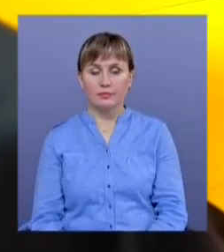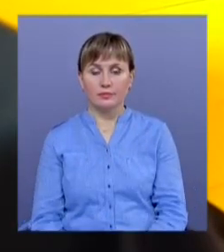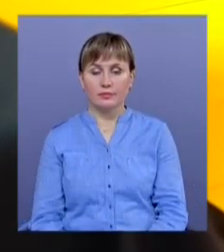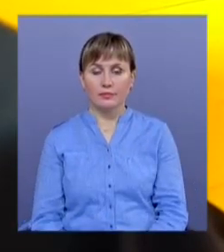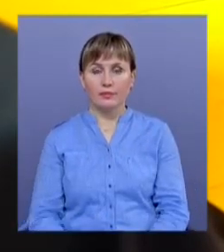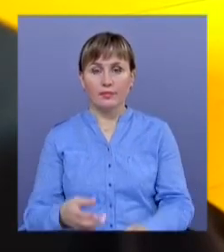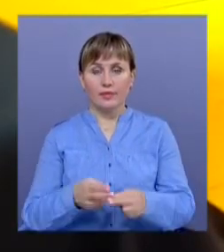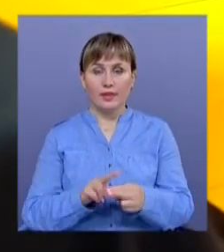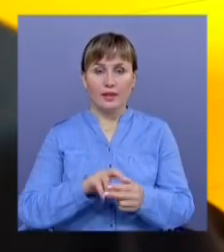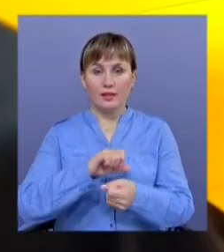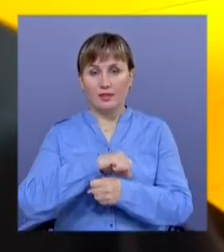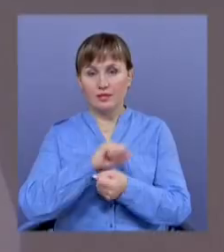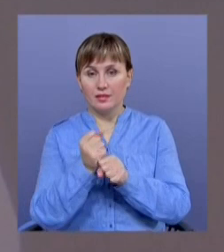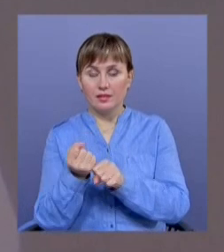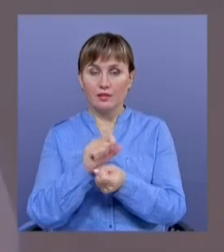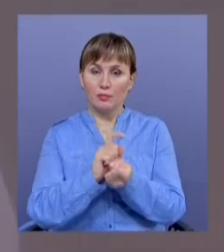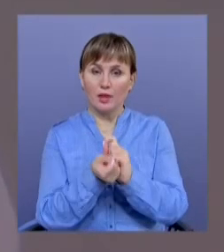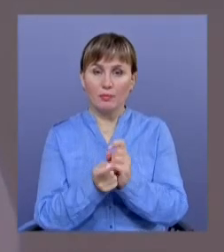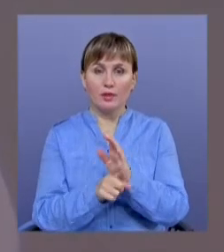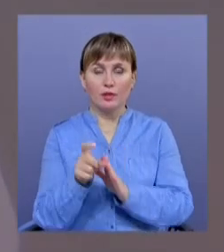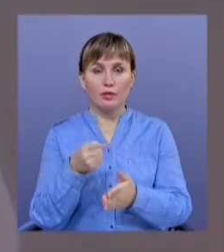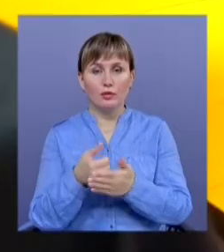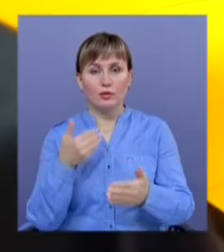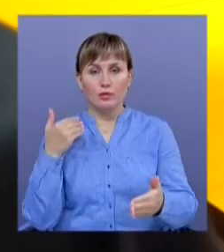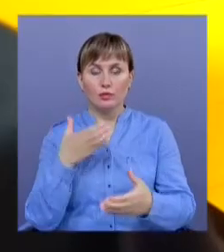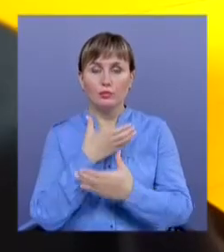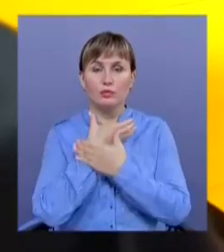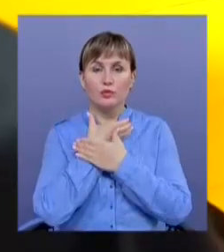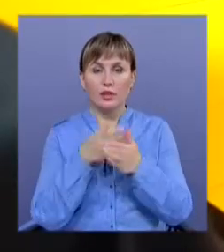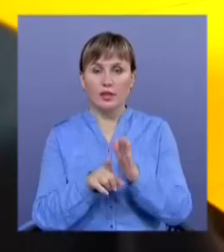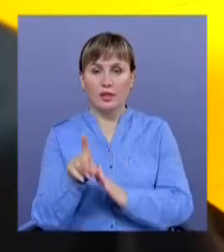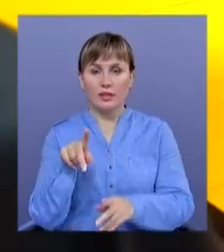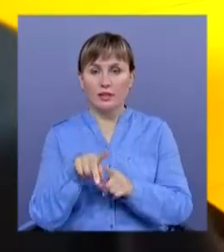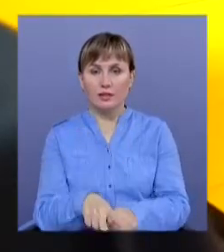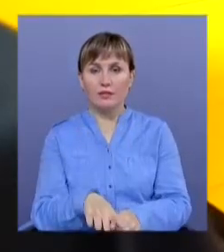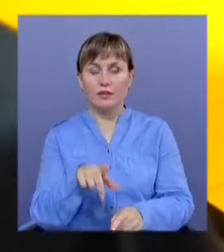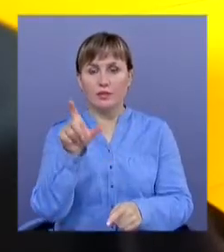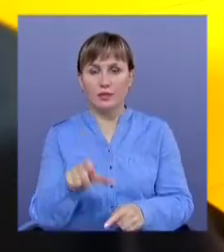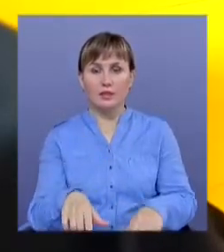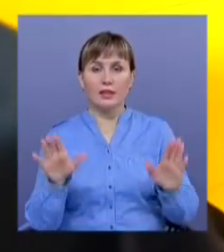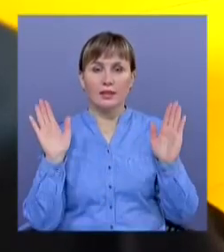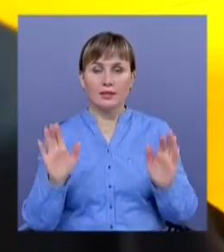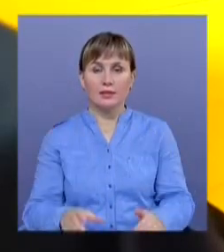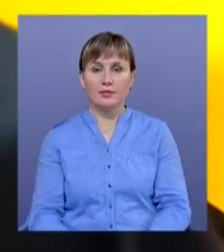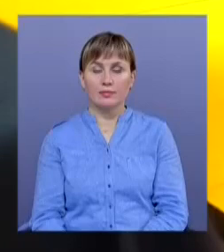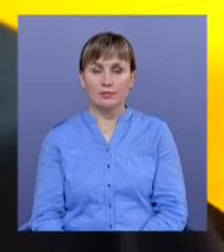Ту схватку Ислам Кукурхоев закончил досрочно, удушающим приемом заставил соперника сдаться.